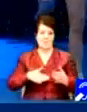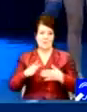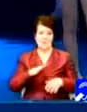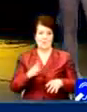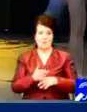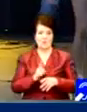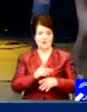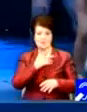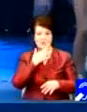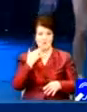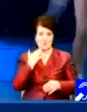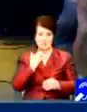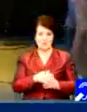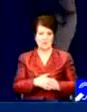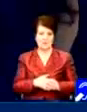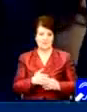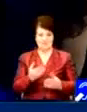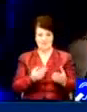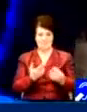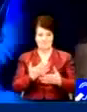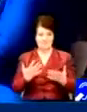mult că pot să fiu alături de el.